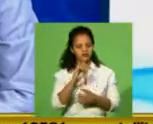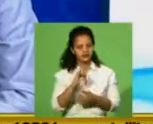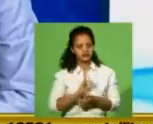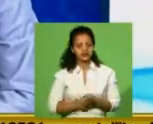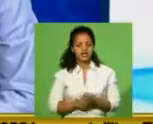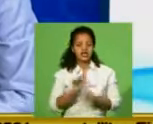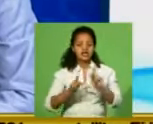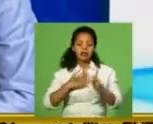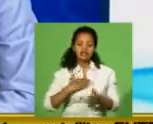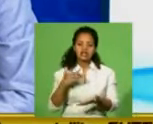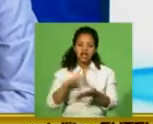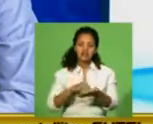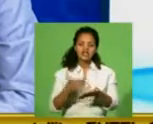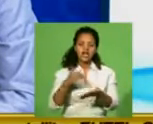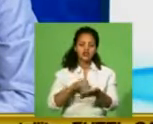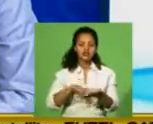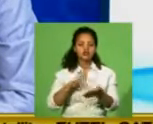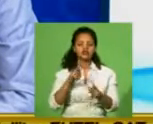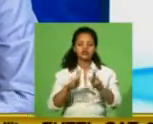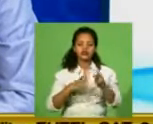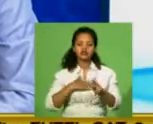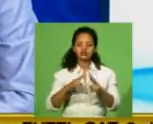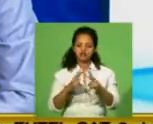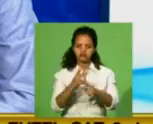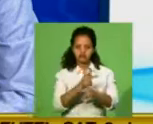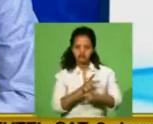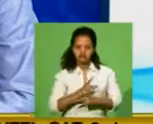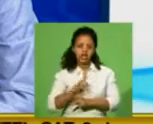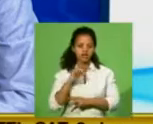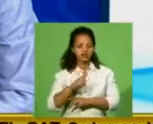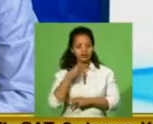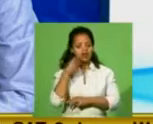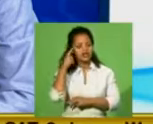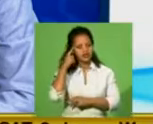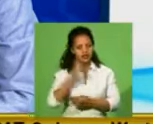ህዝባችን ያው ደጋግመን እንደምናነሳው በጣም መጠንቀቅ አለበት ብለን እናስባለን።